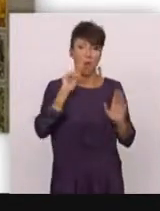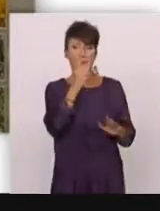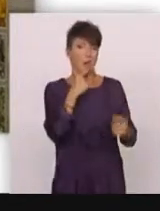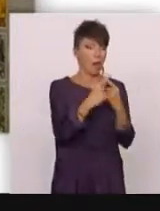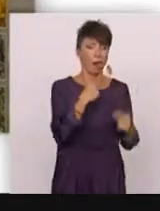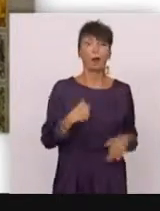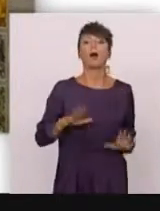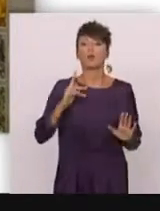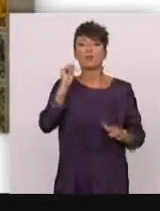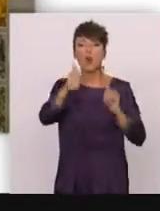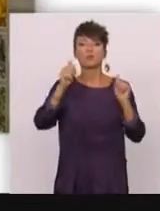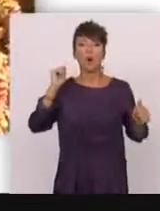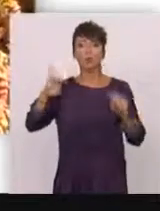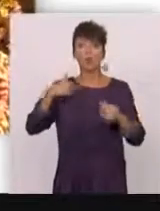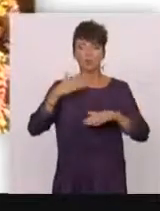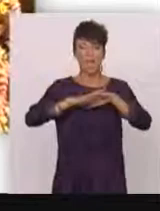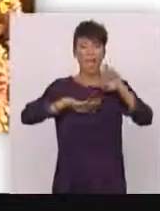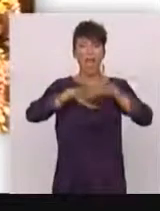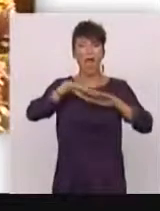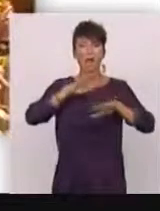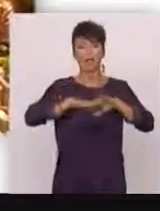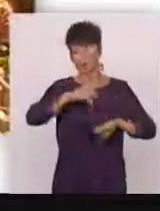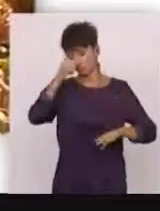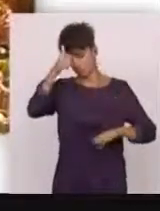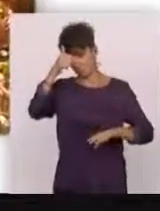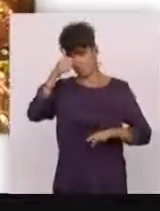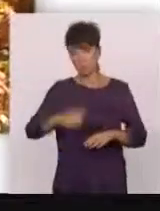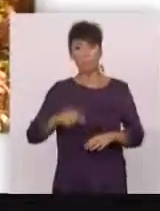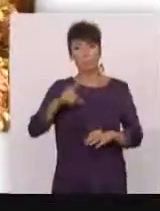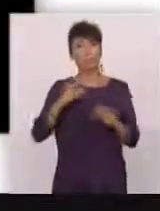βουλευτές, ούτε τίποτα άλλο. Ό,τι μπορούν να κάνουν μόνοι τους, και έτσι σιγά σιγά μόνο θα ξεπεράσουμε την κρίση.